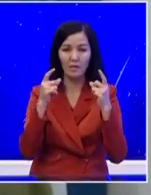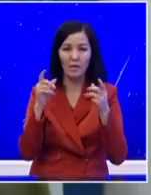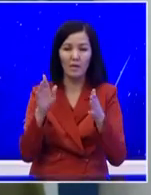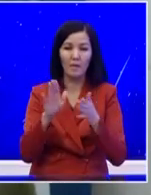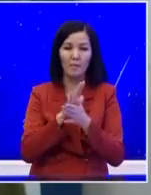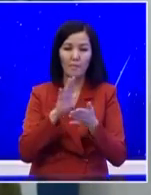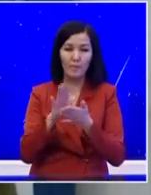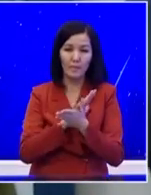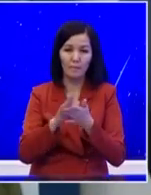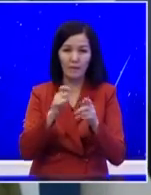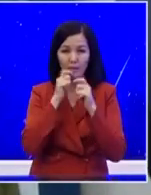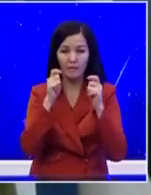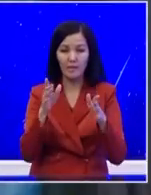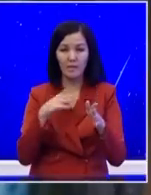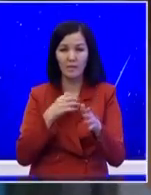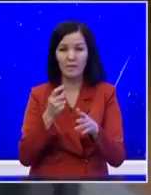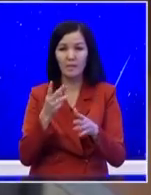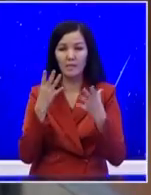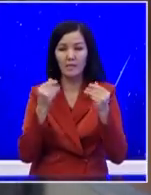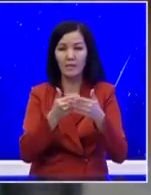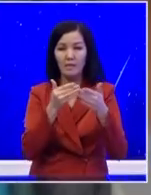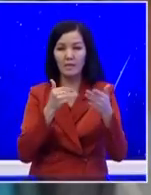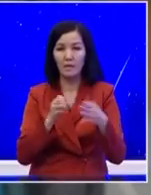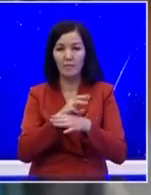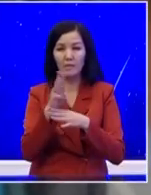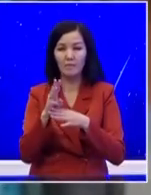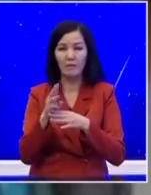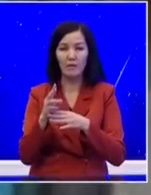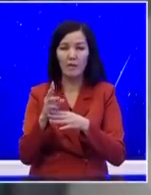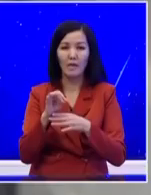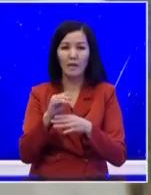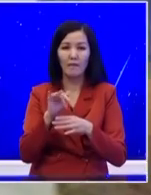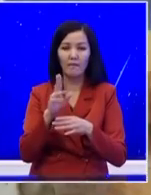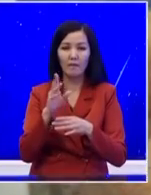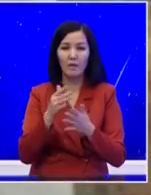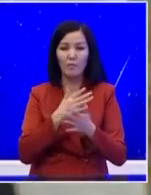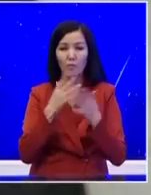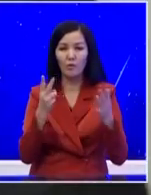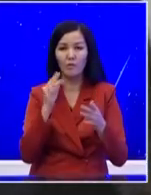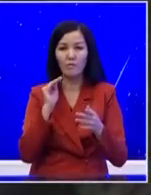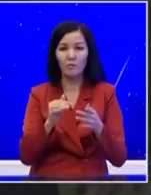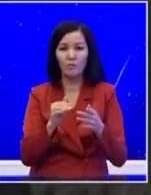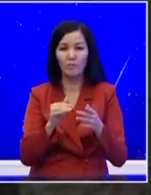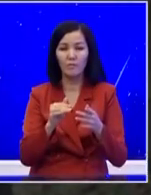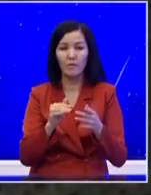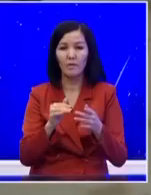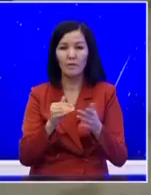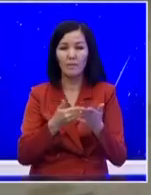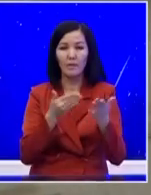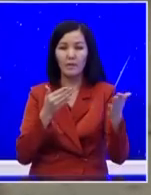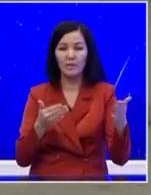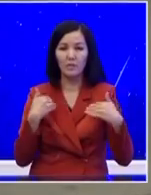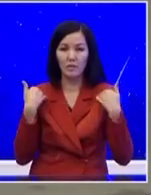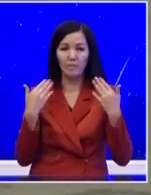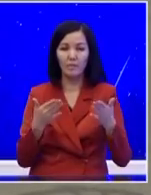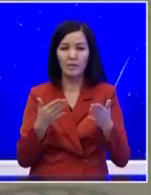пошива. Помимо этого, только за несколько дней Рамазана они обеспечили ифтар более чем 200 постящихся. И поддерживать